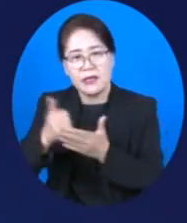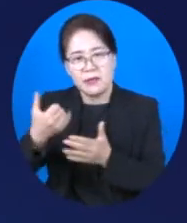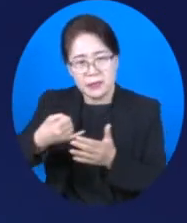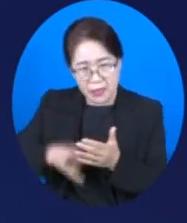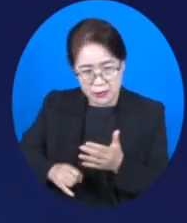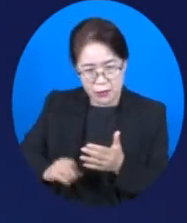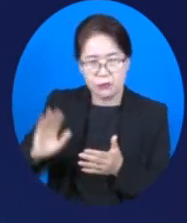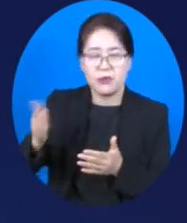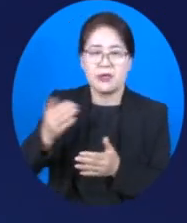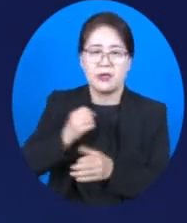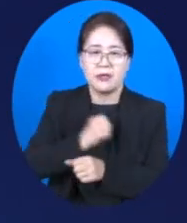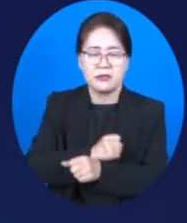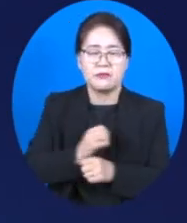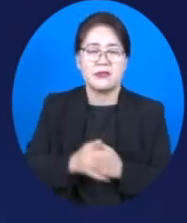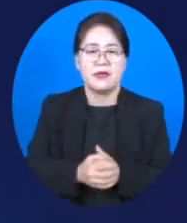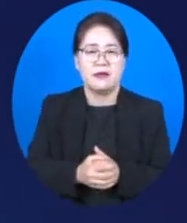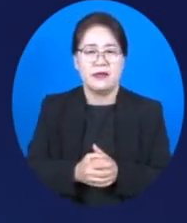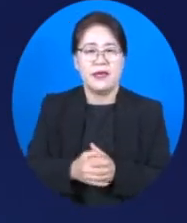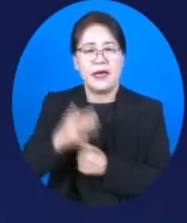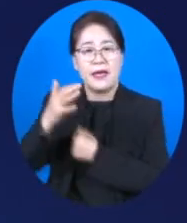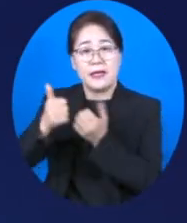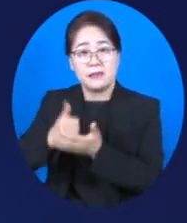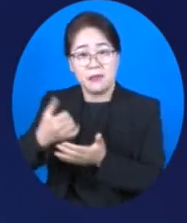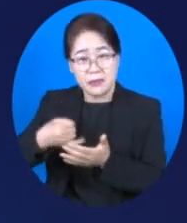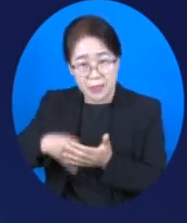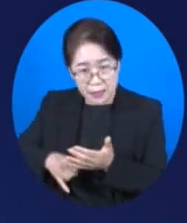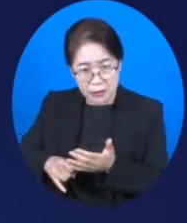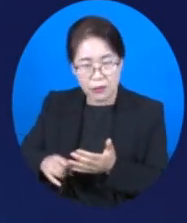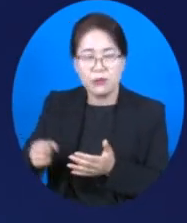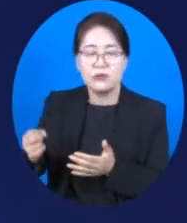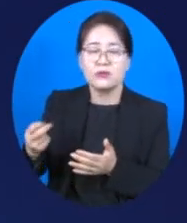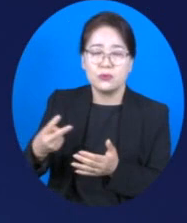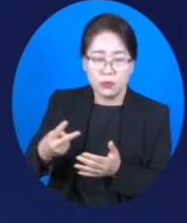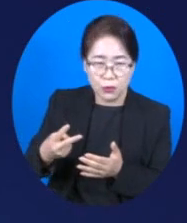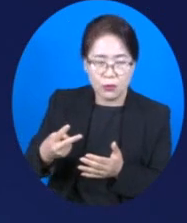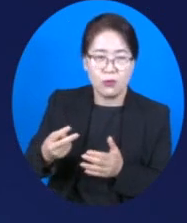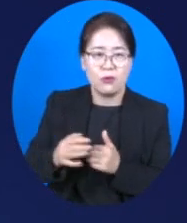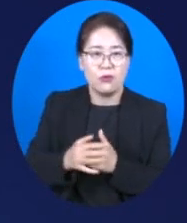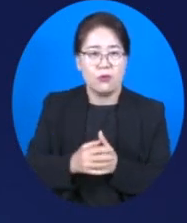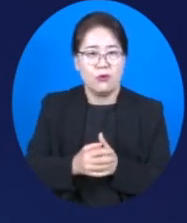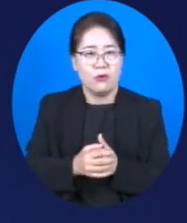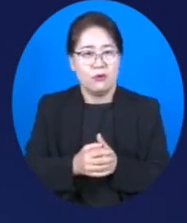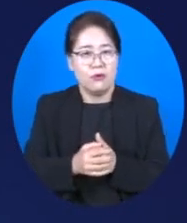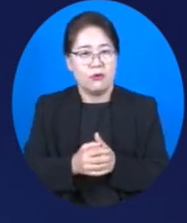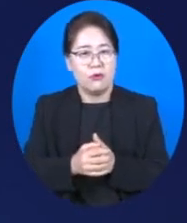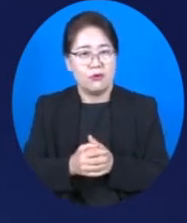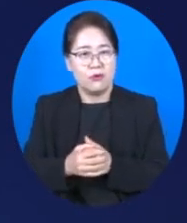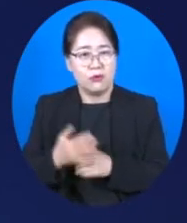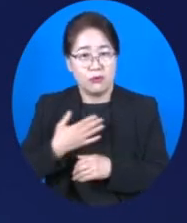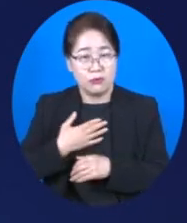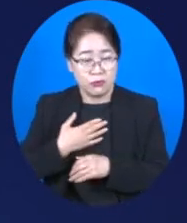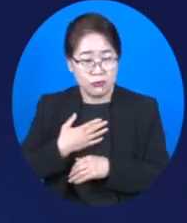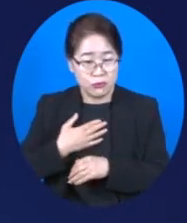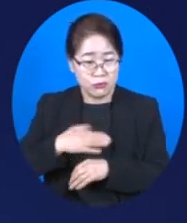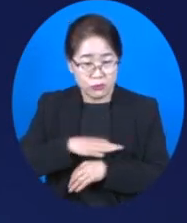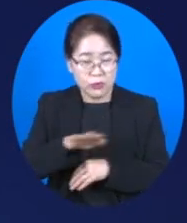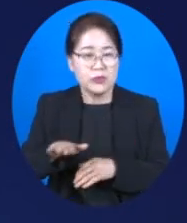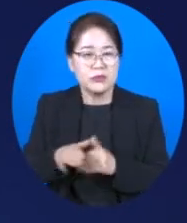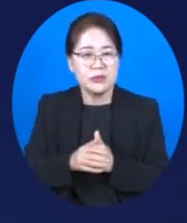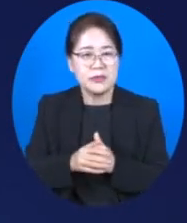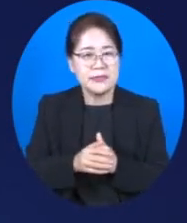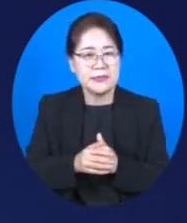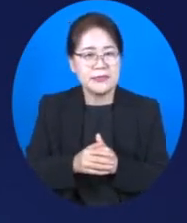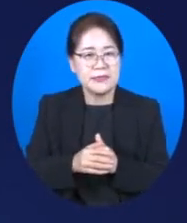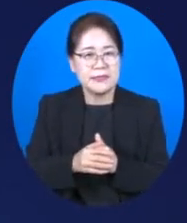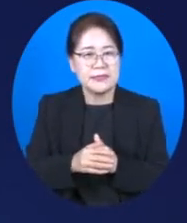되게 하셨습니다. 아니, 하나님의 자녀만 되게 하신 것이 아니라 우리로 하여금 삶의